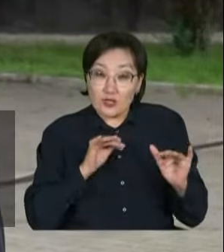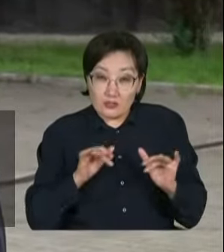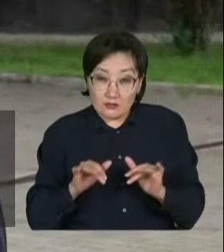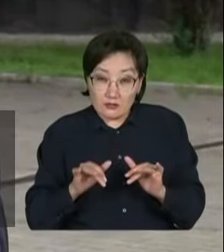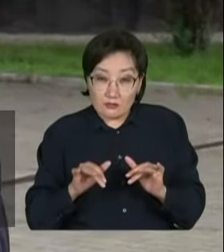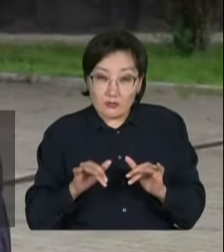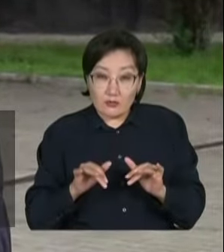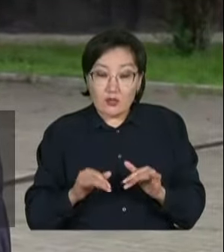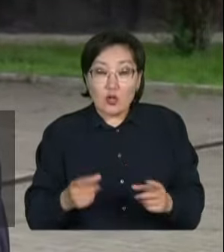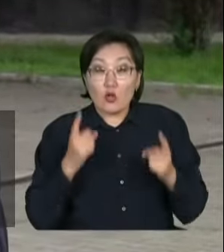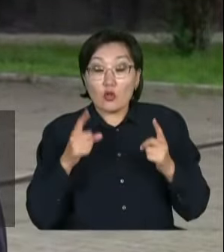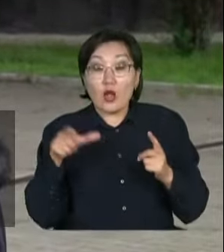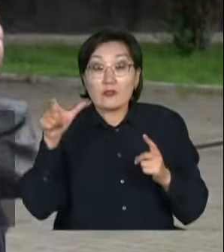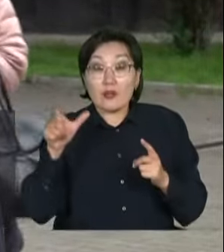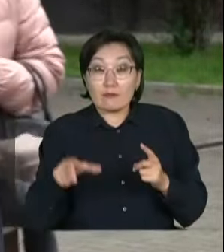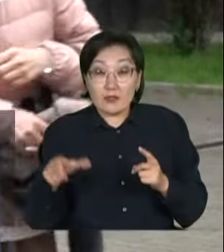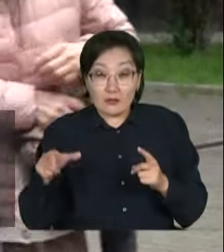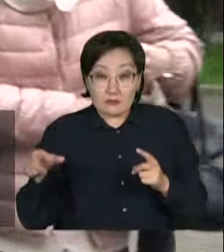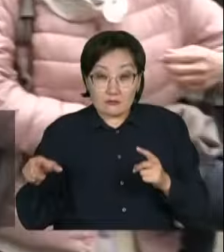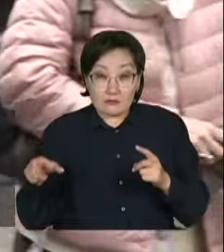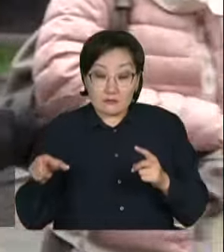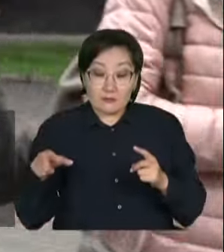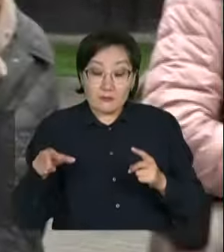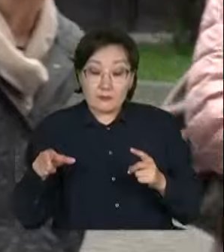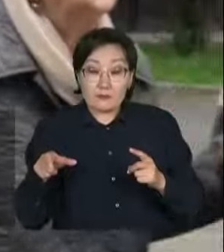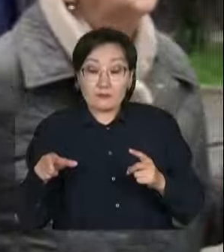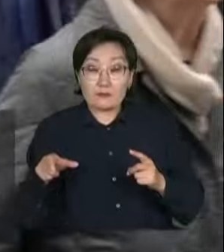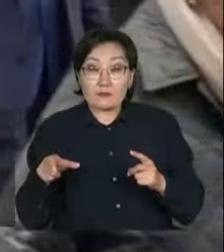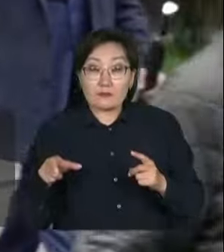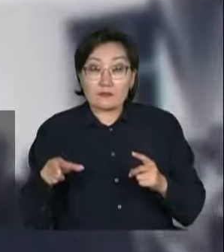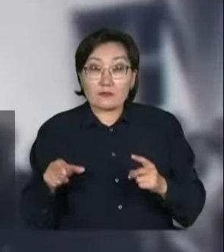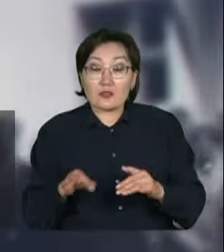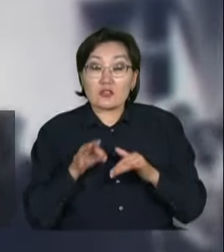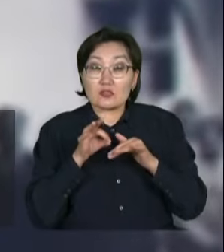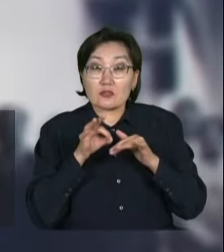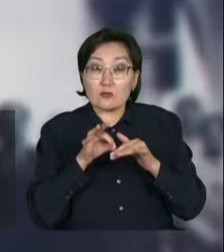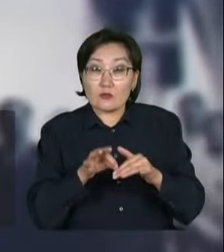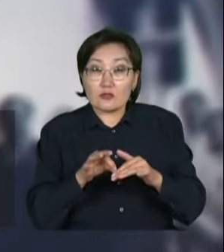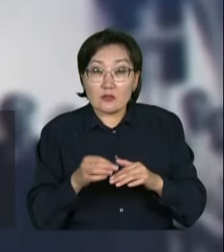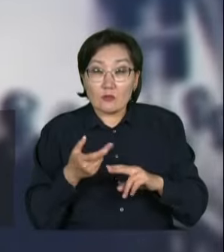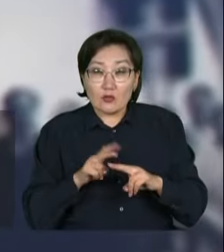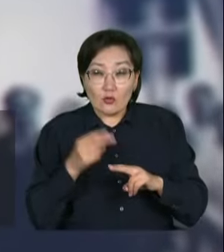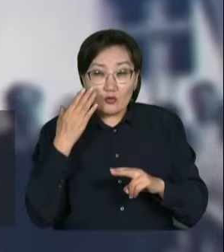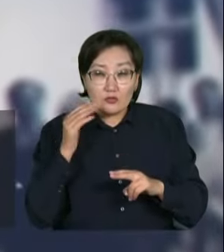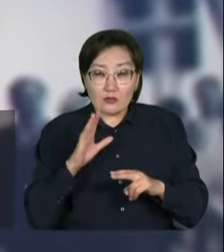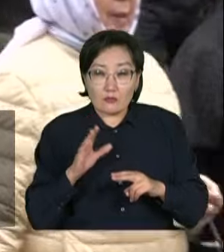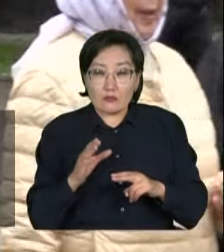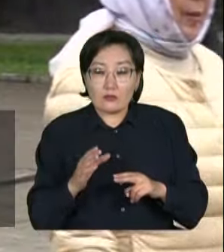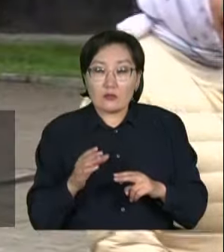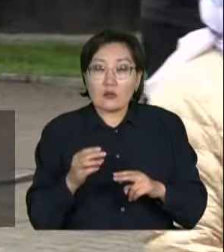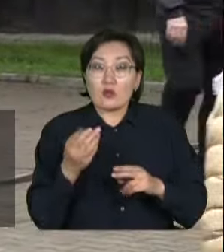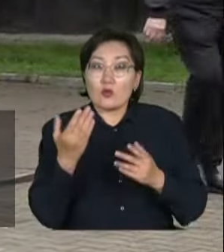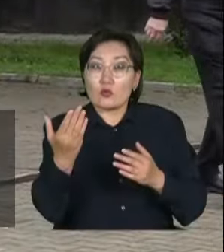ол адамдарды ана дүниеге шығарып салудың өзі оңай дүние емес. Төрегелді